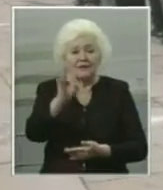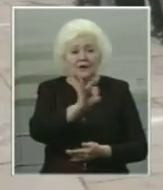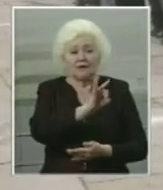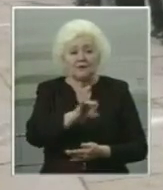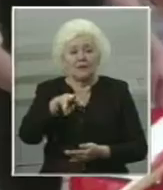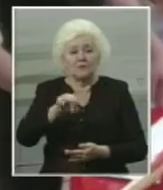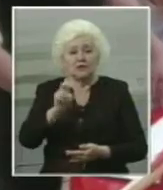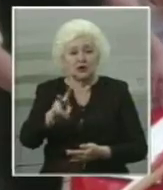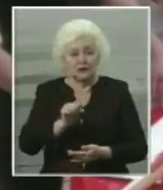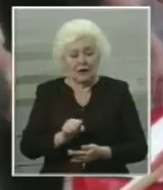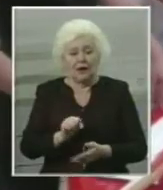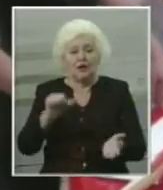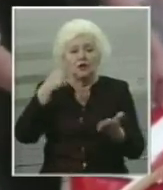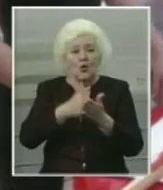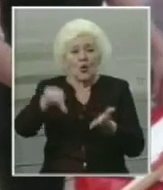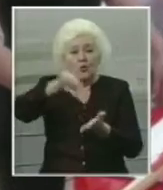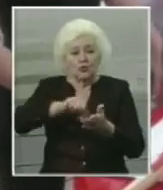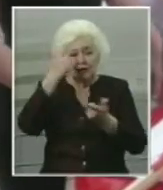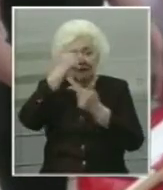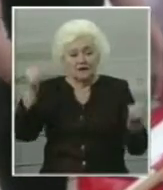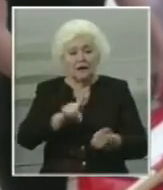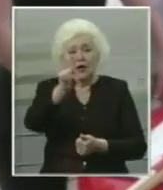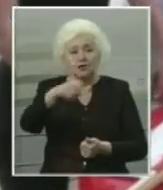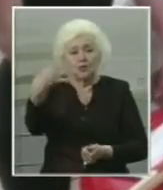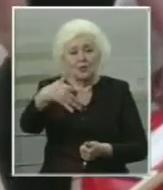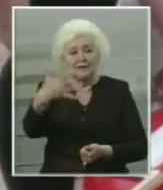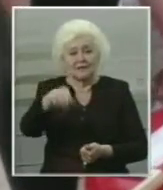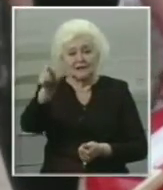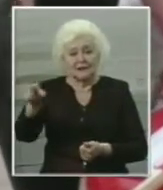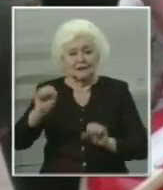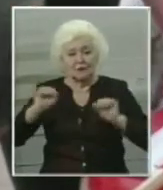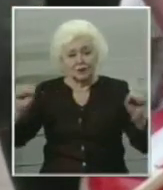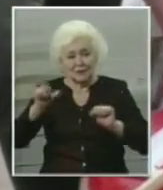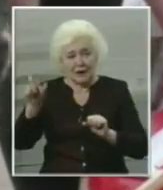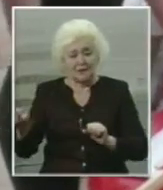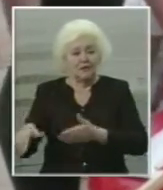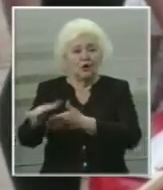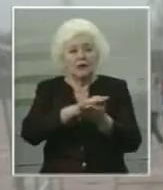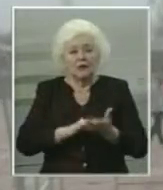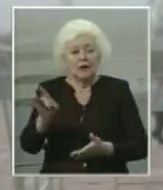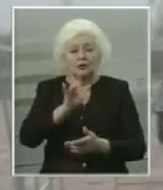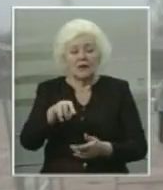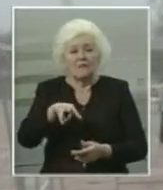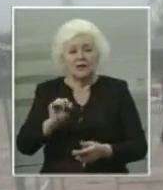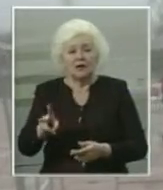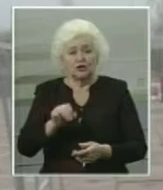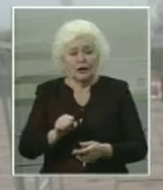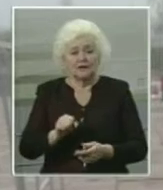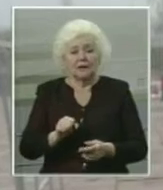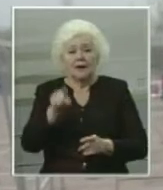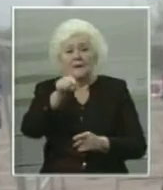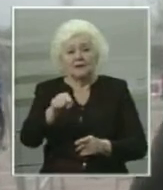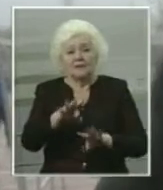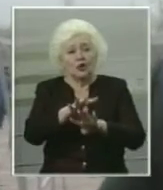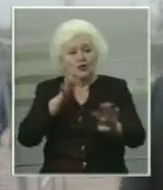Івановича Міщенка. До участі було заявлено 150 спортсменів. За словами організатора спартакіади Руслана Малашенка, на момент